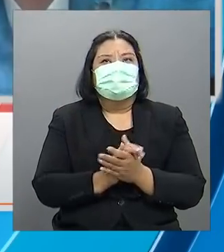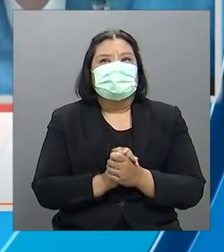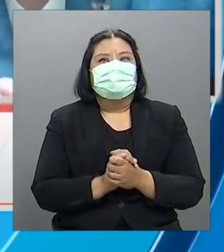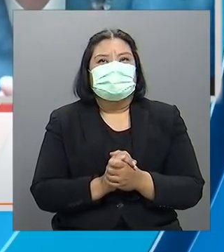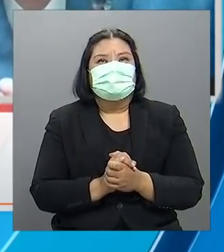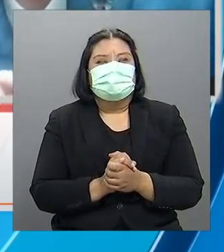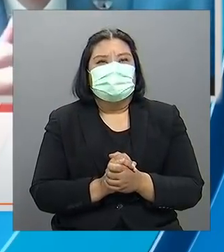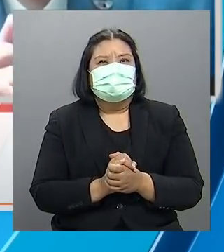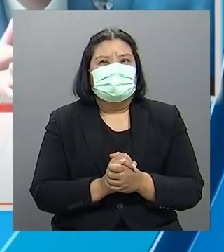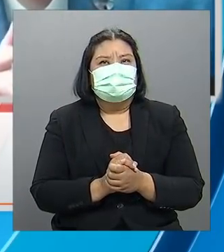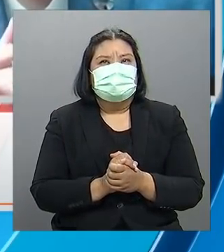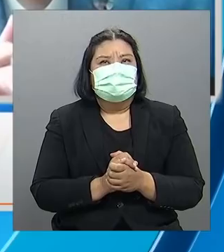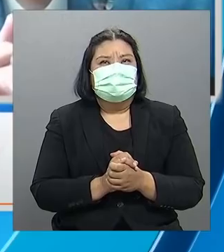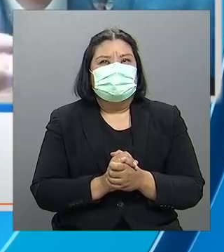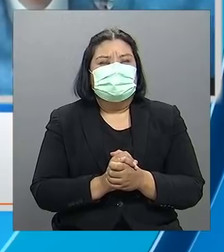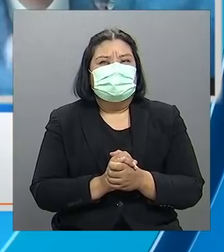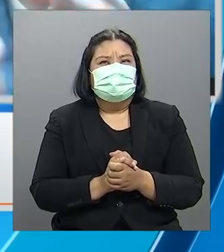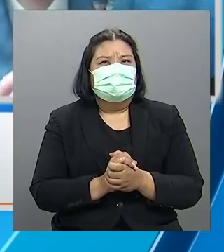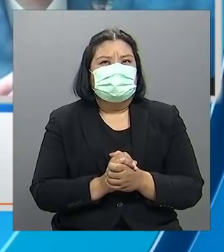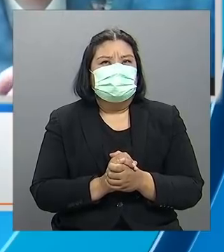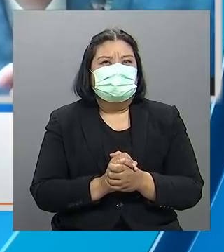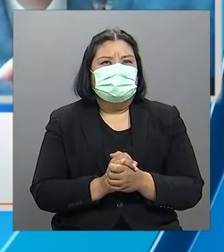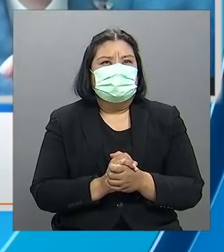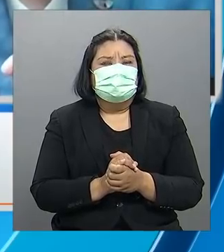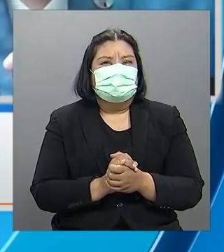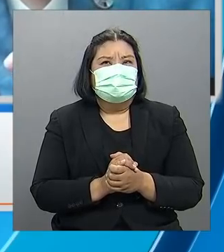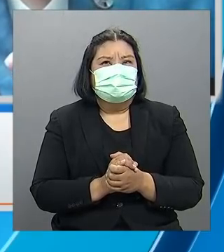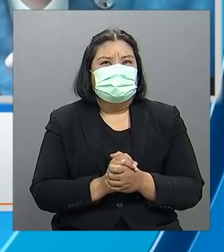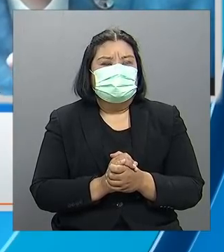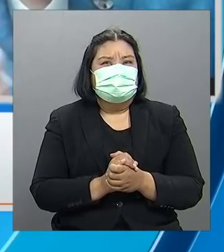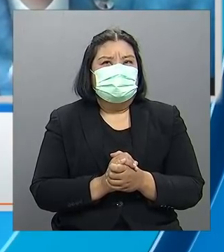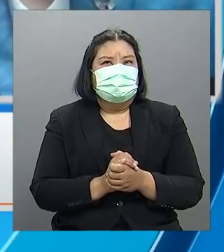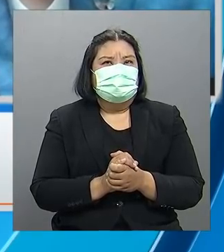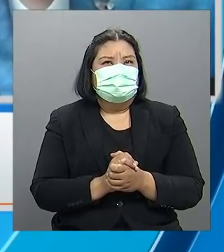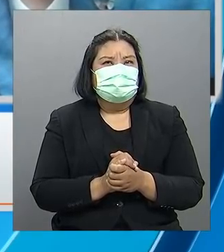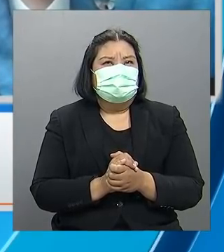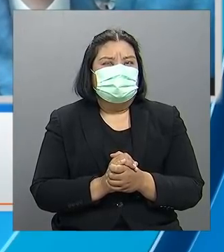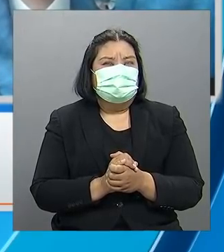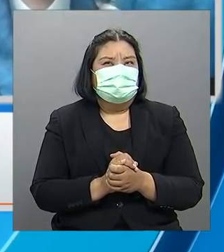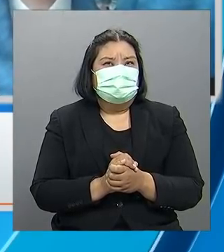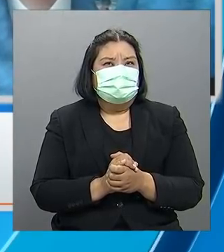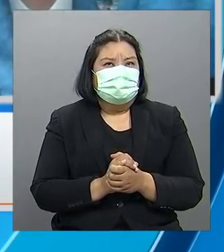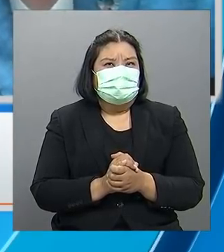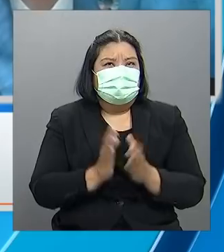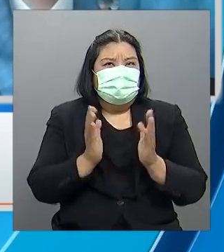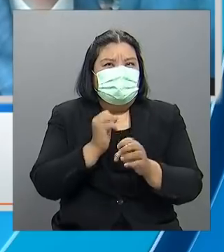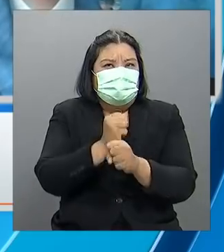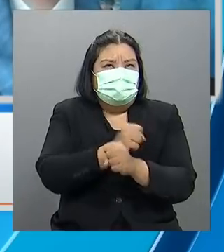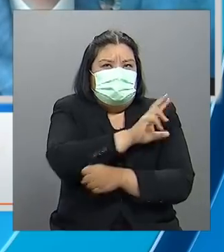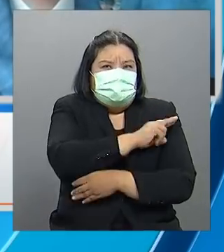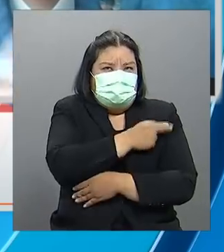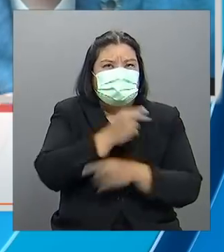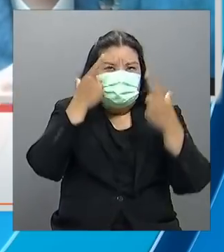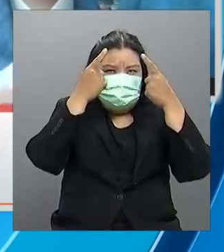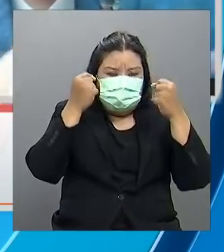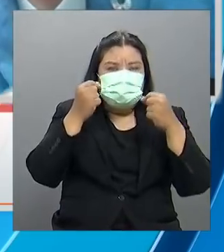อนข้างกระชับขึ้นมาคือที่ต้องมีการ tracking ก็เพราะว่าบุคลากรทางการแพทย์อย่างที่ทางอาจารย์จุฑามาศบอกไปตอนต้น